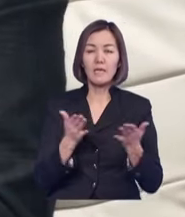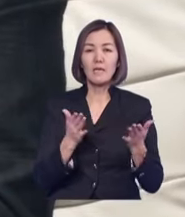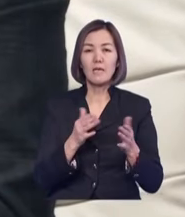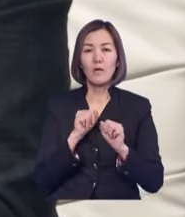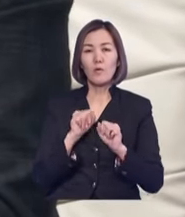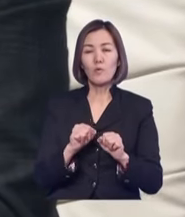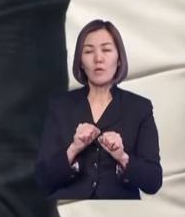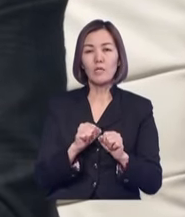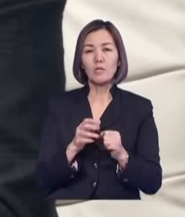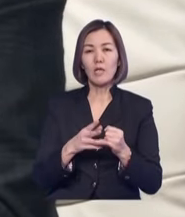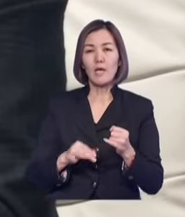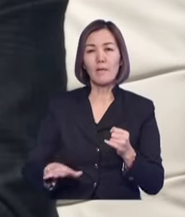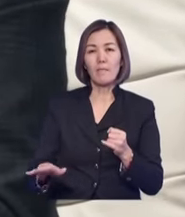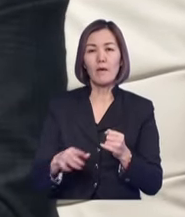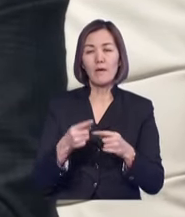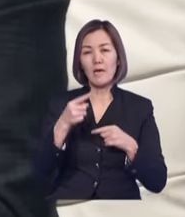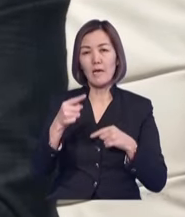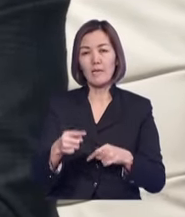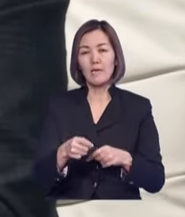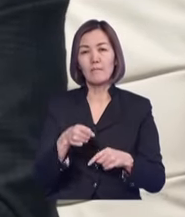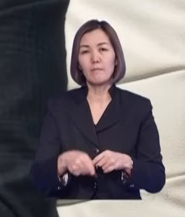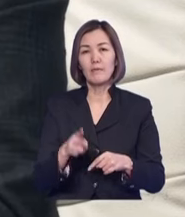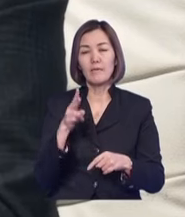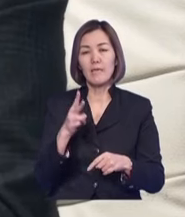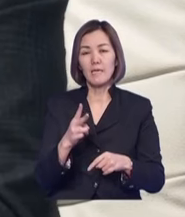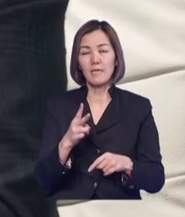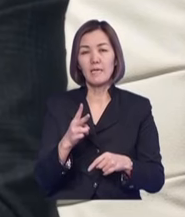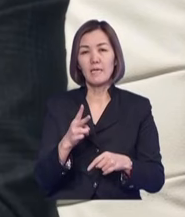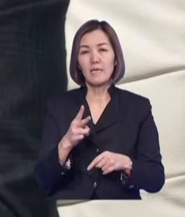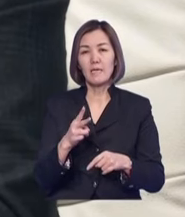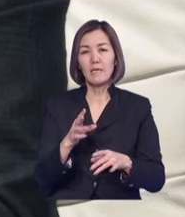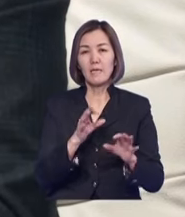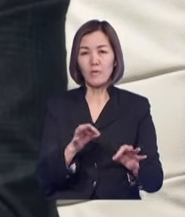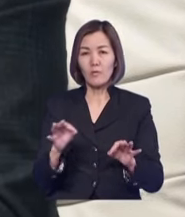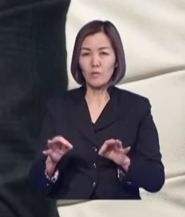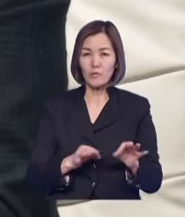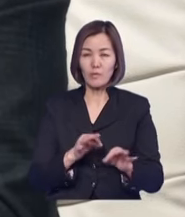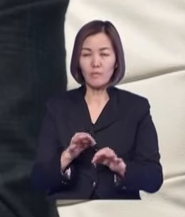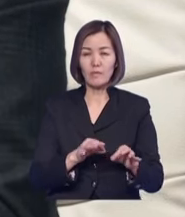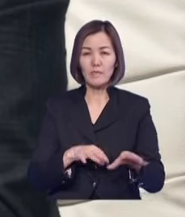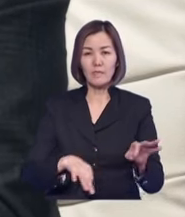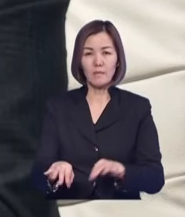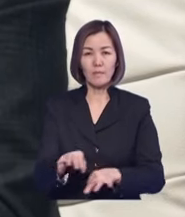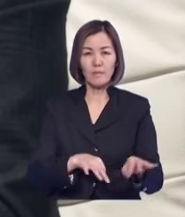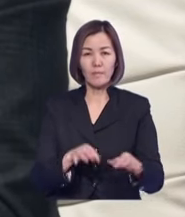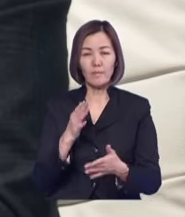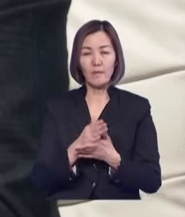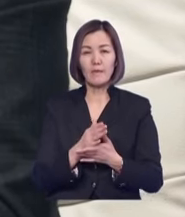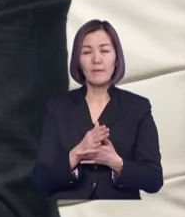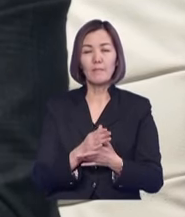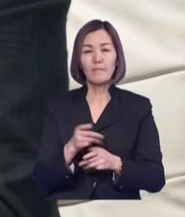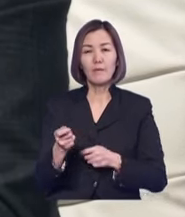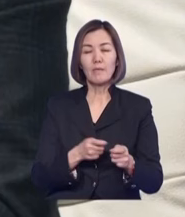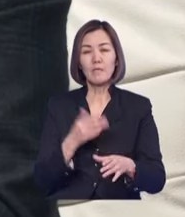аймағы арақашықтығы картада 1000 метрде белгіленген. Цифрлық көшірме бағдарламасына сәйкес